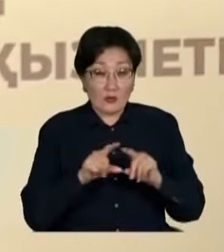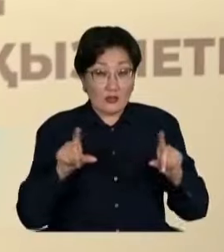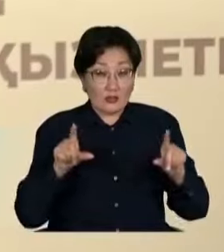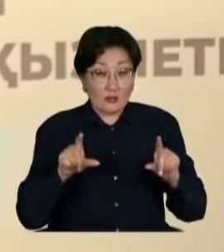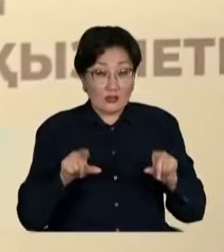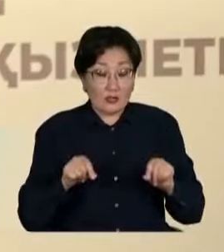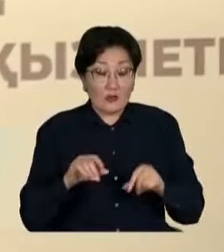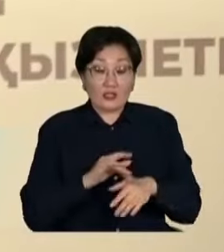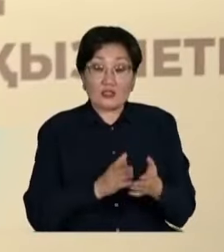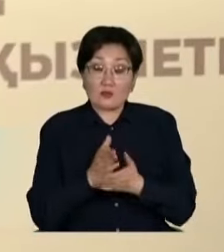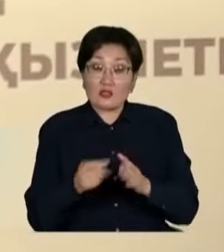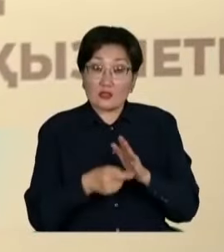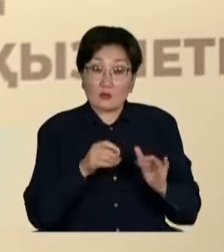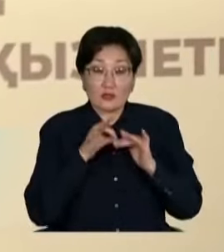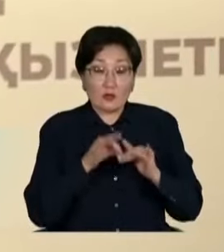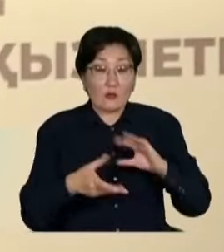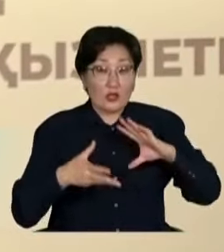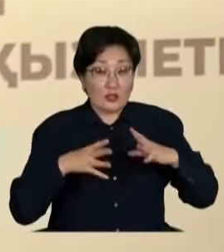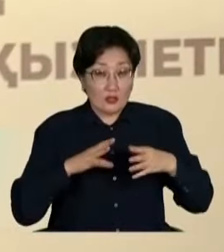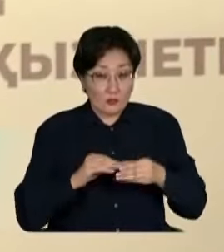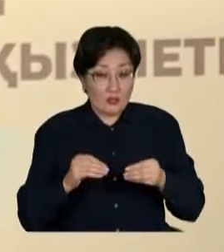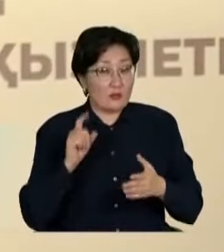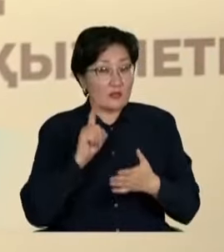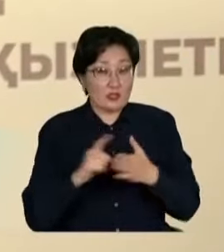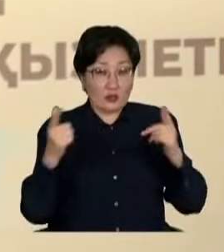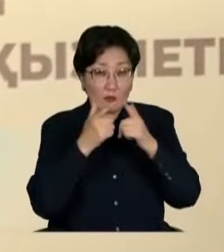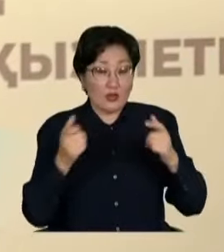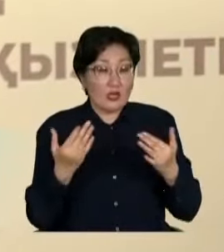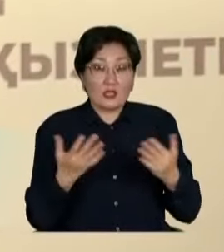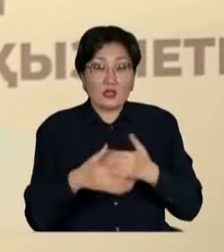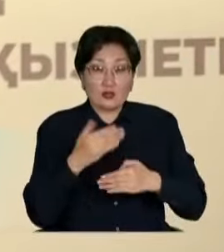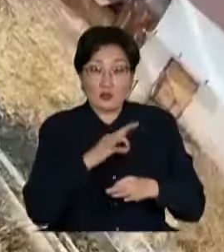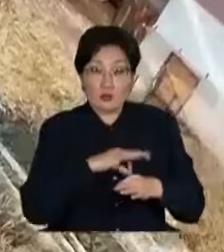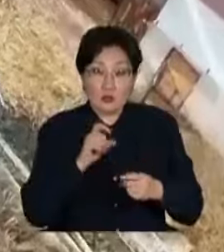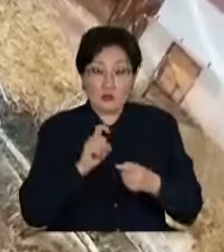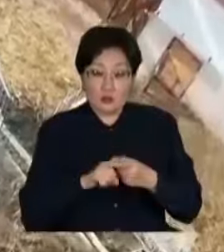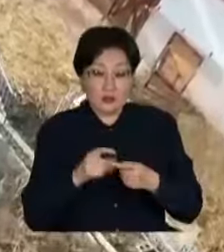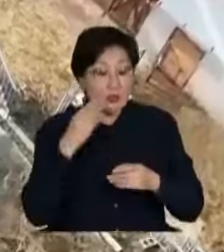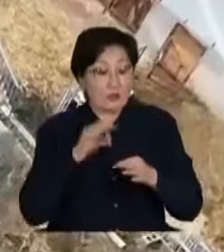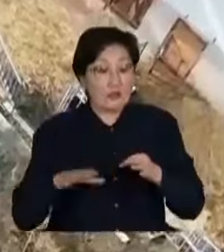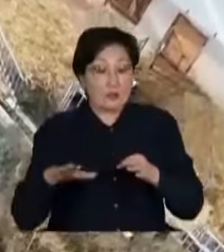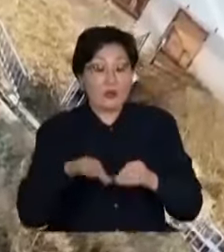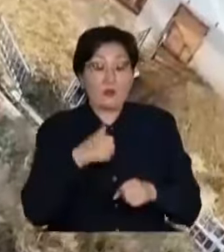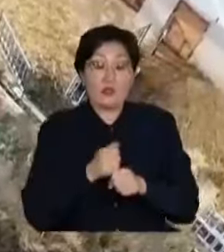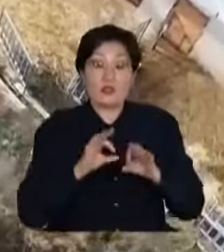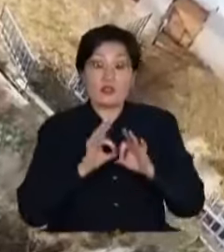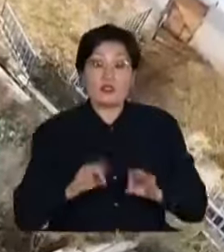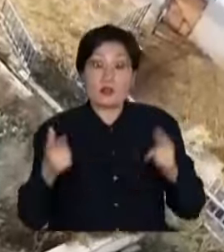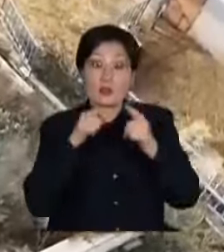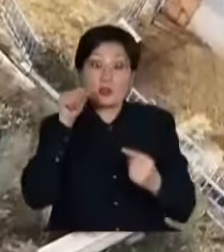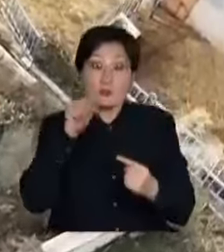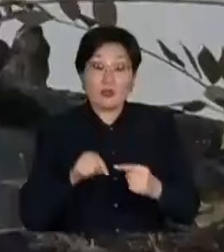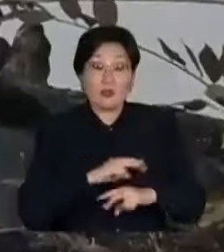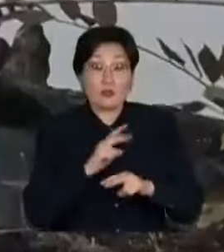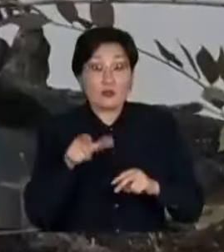қызметтік тексеріс өткізіп, оның нәтижесін міндетті түрде жариялаймыз, қандай шара қолданғанымыз бойынша. Алматы облысы бас прокурорының мәліметі бойынша